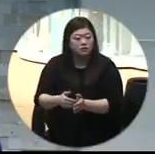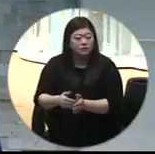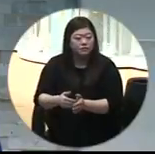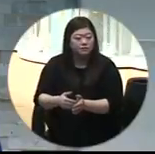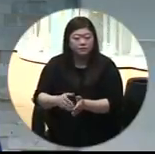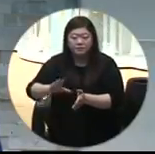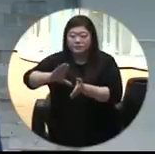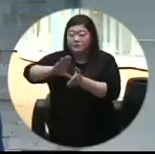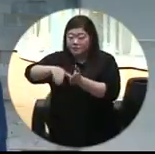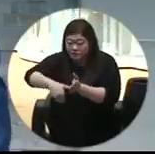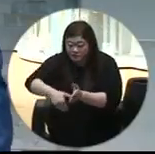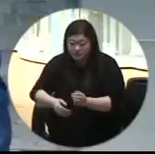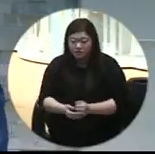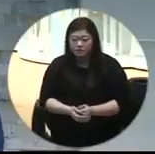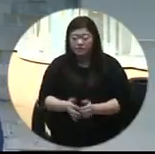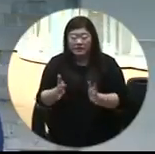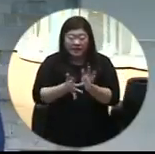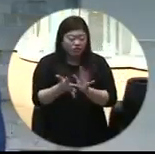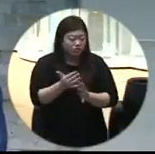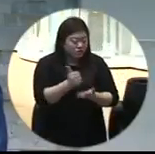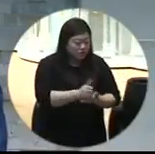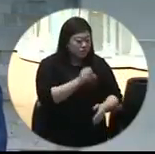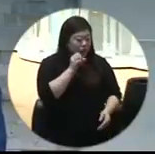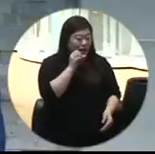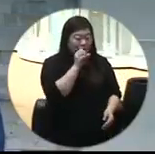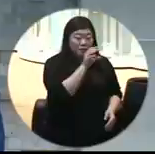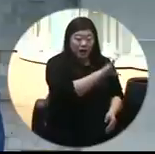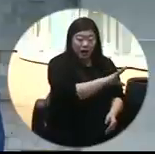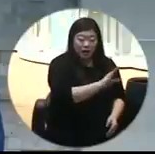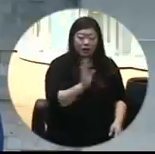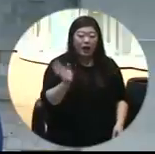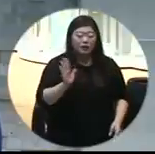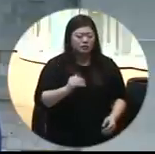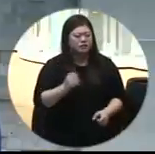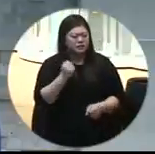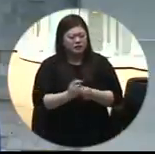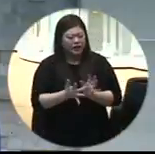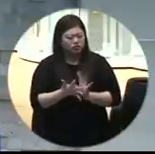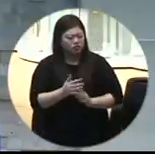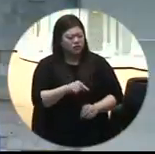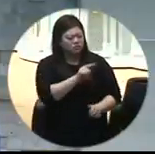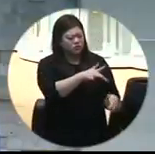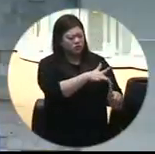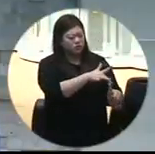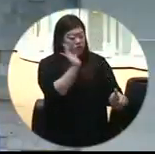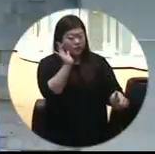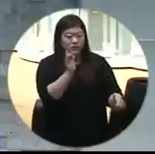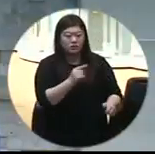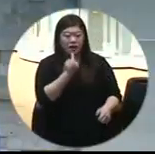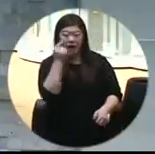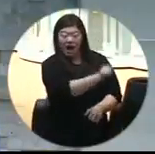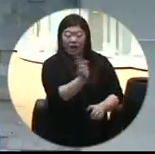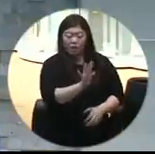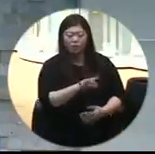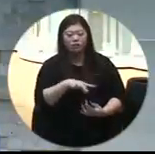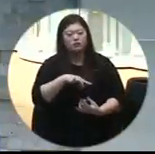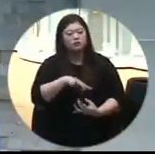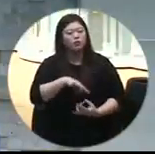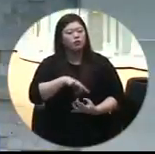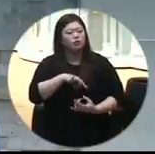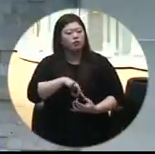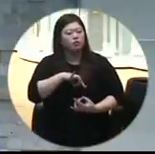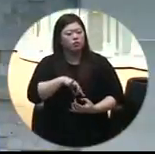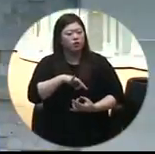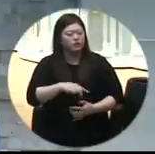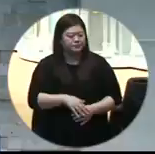예수님께서 입으로 말씀을 한 것이 안 나옵니다. 그런데 이미 예수님은 속으로 명령한 거예요. 영적 세계는 말이 필요 없어요.